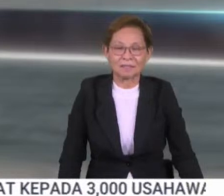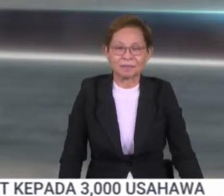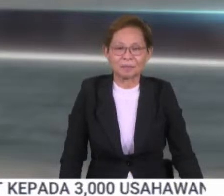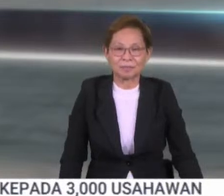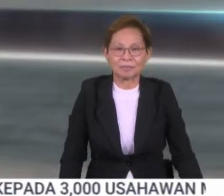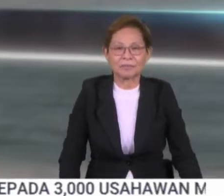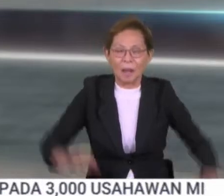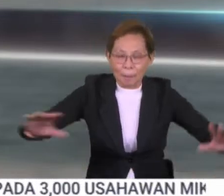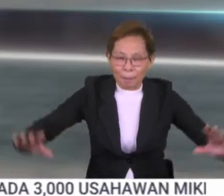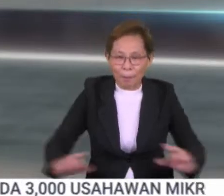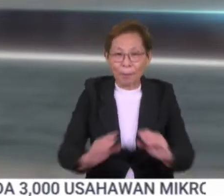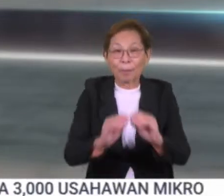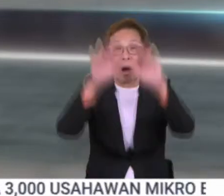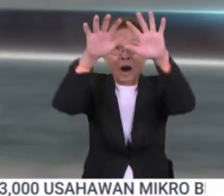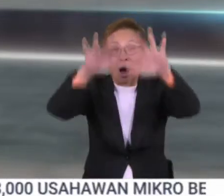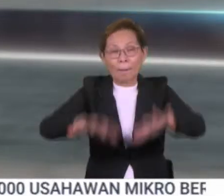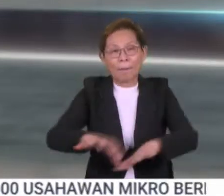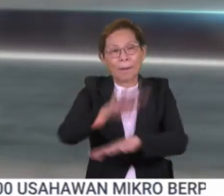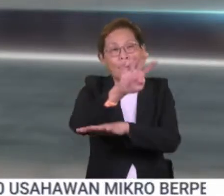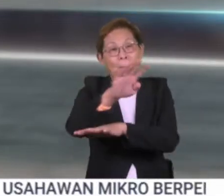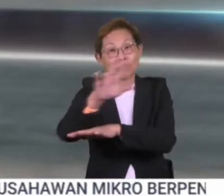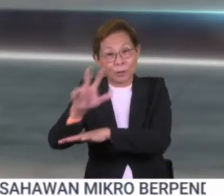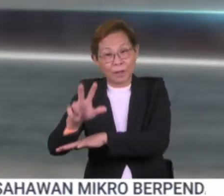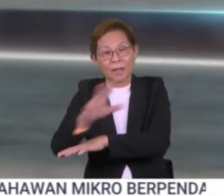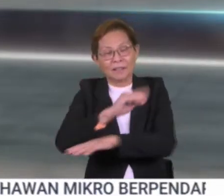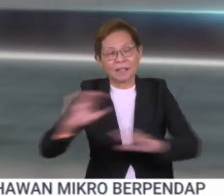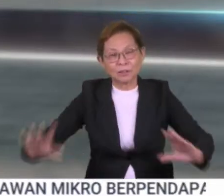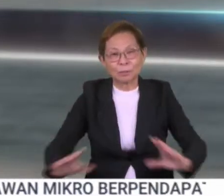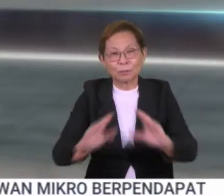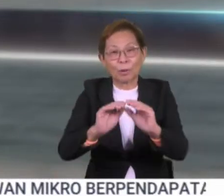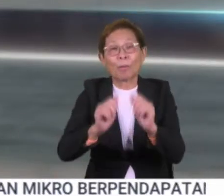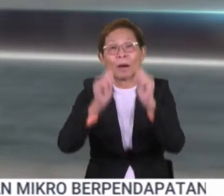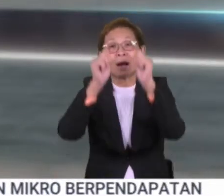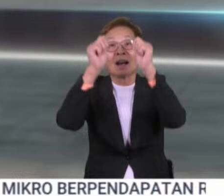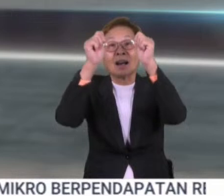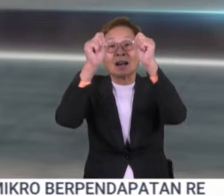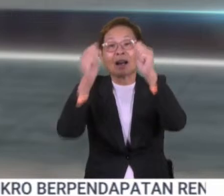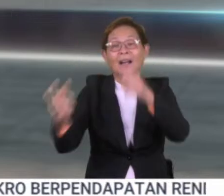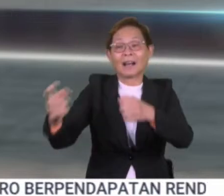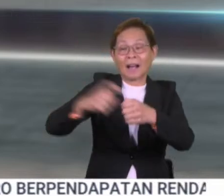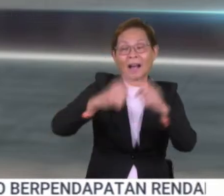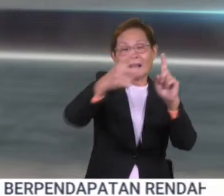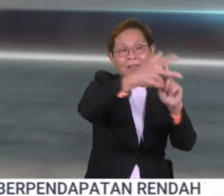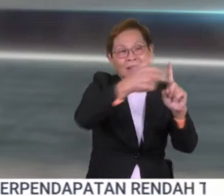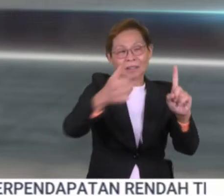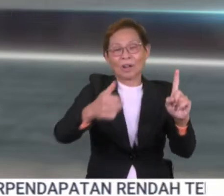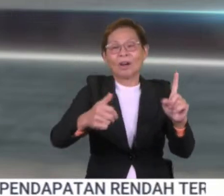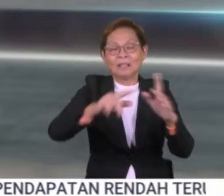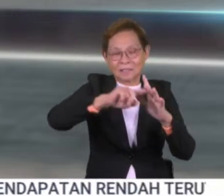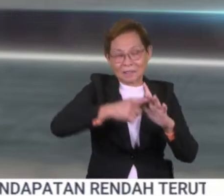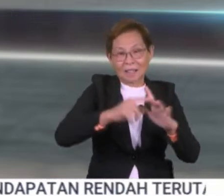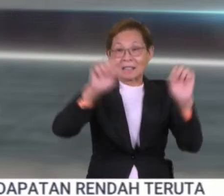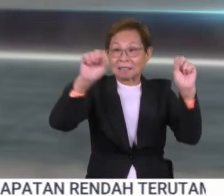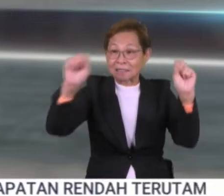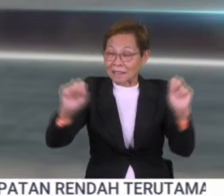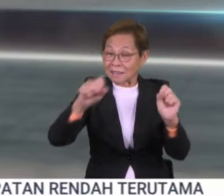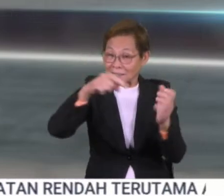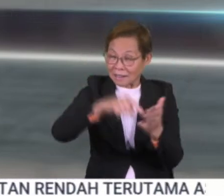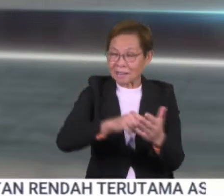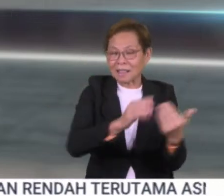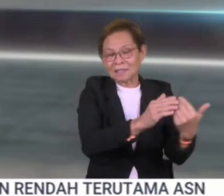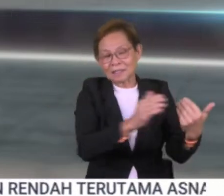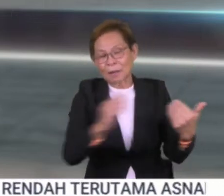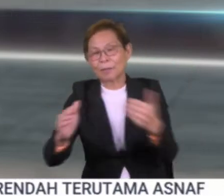Saudara, Sidang Kemuncak ASEAN ke-43 dan Sidang Kemuncak Berkaitan di Jakarta, Indonesia bermula Selasa ini